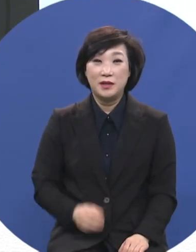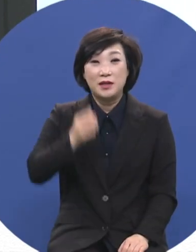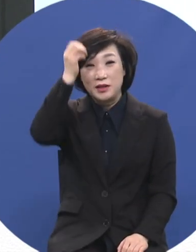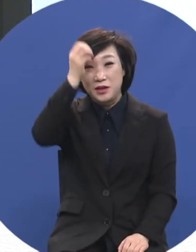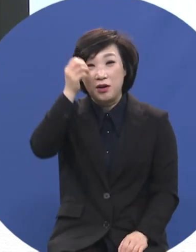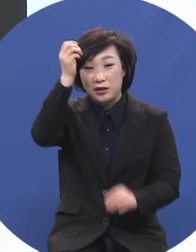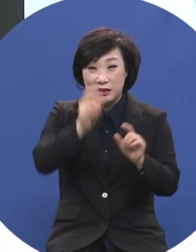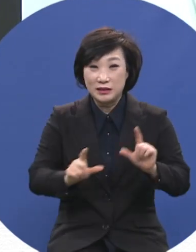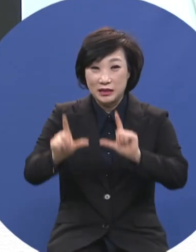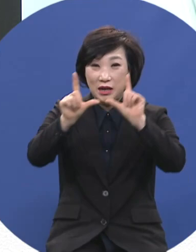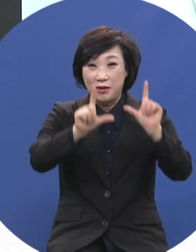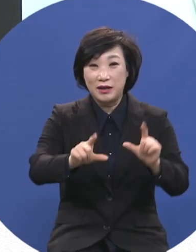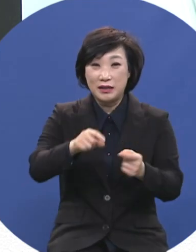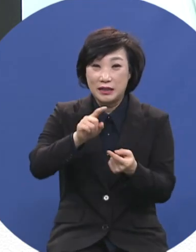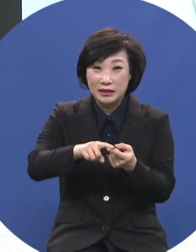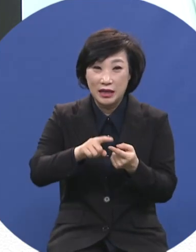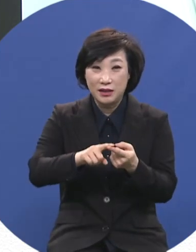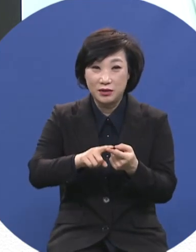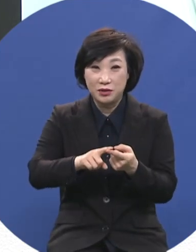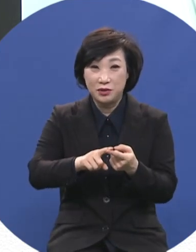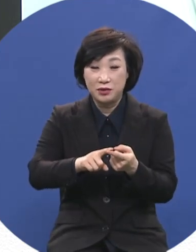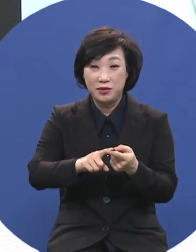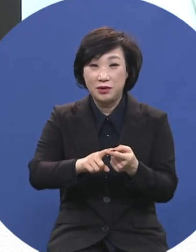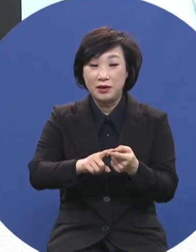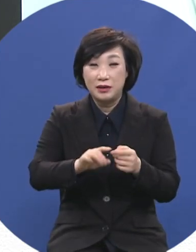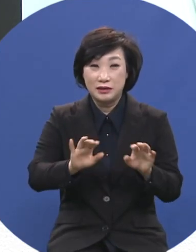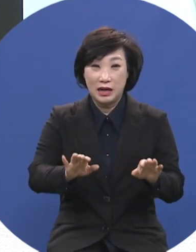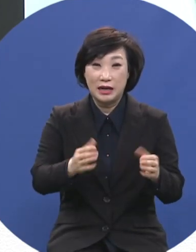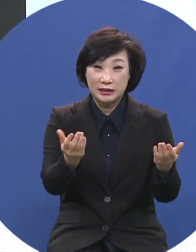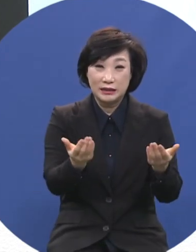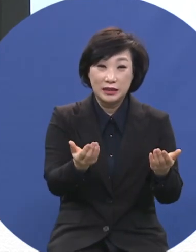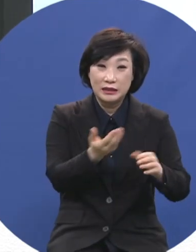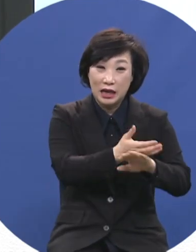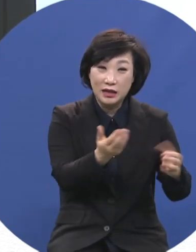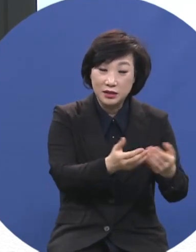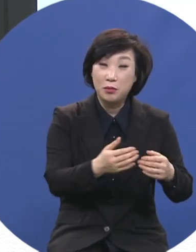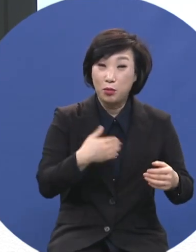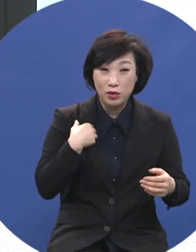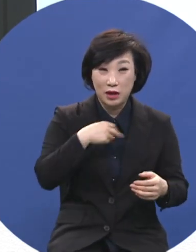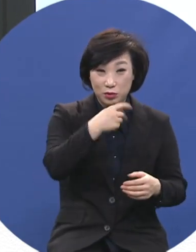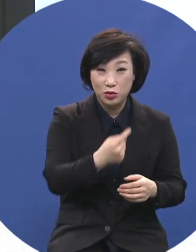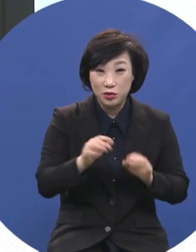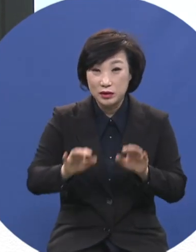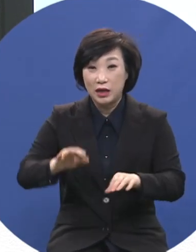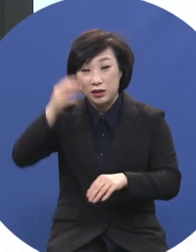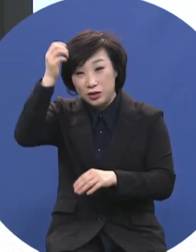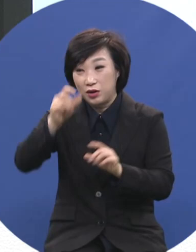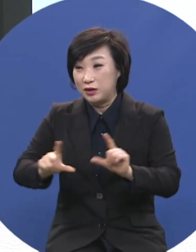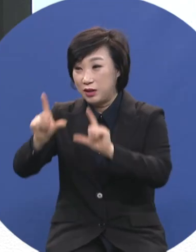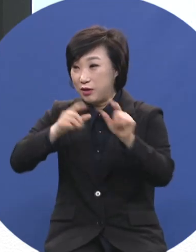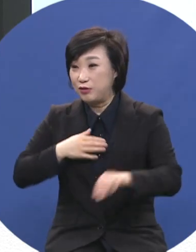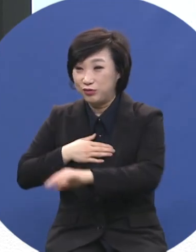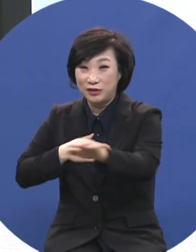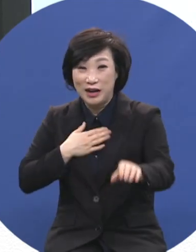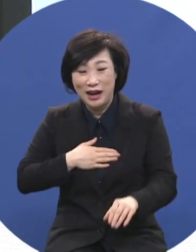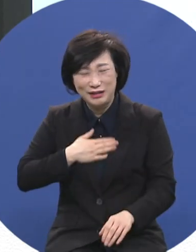영적 생활에 대해서 다른 것은 다무라도 우리 통해 영적 생활을 잘